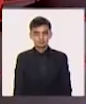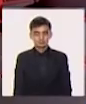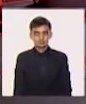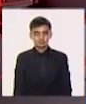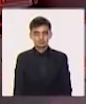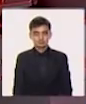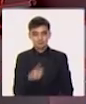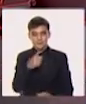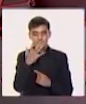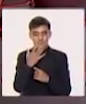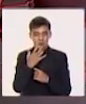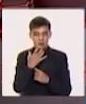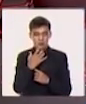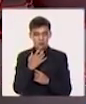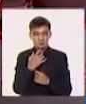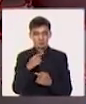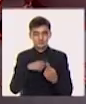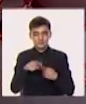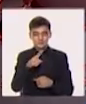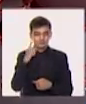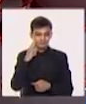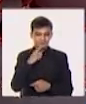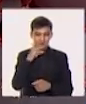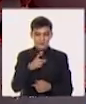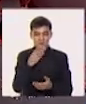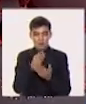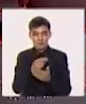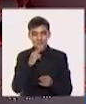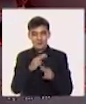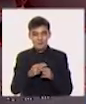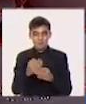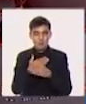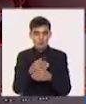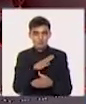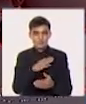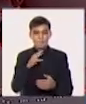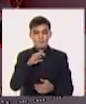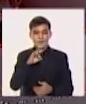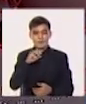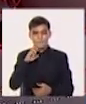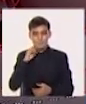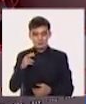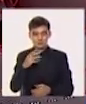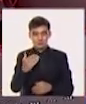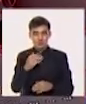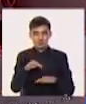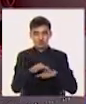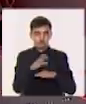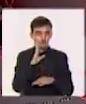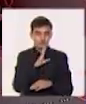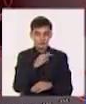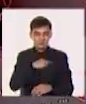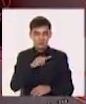Мына суреттегі бізге ымдап қарындасының көмегімен сұхбат берген Мейірбек Аралбаевтың қайтыс болған әйелі